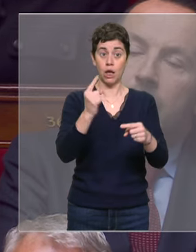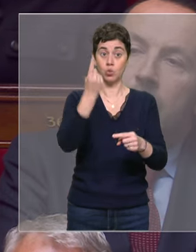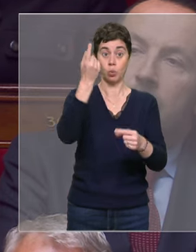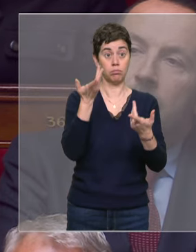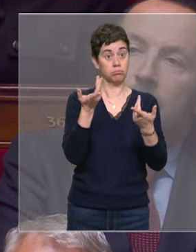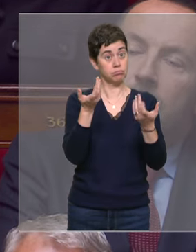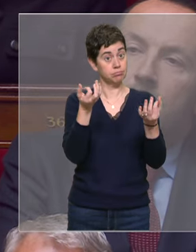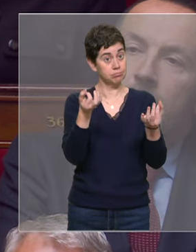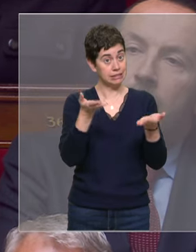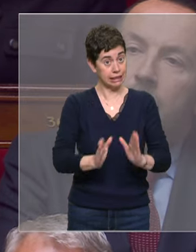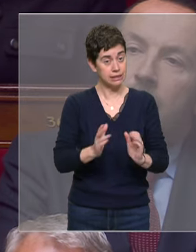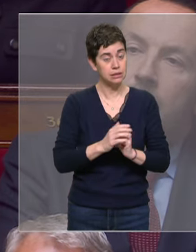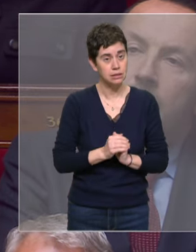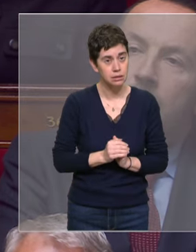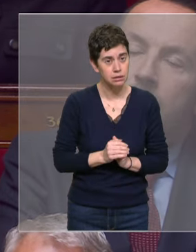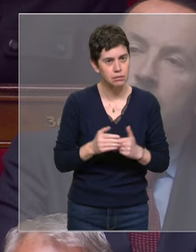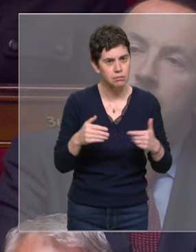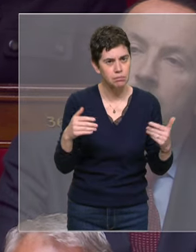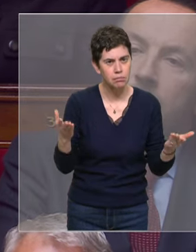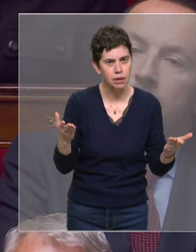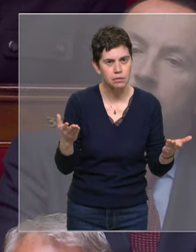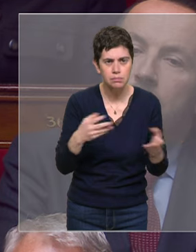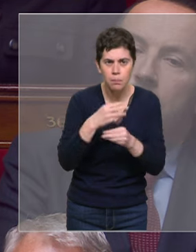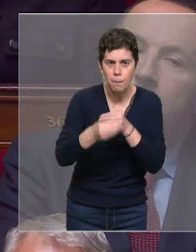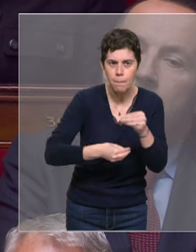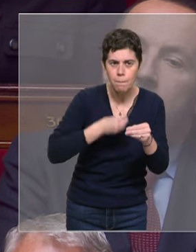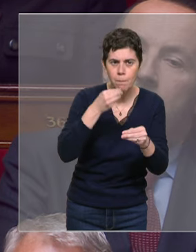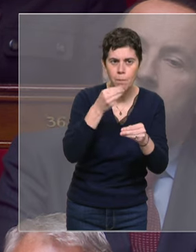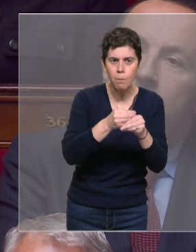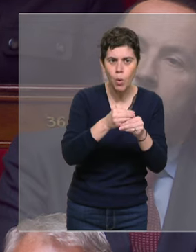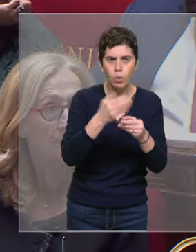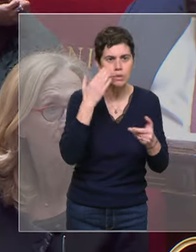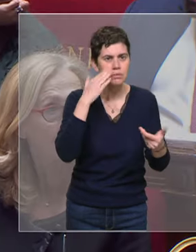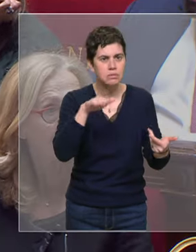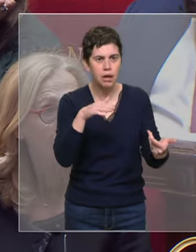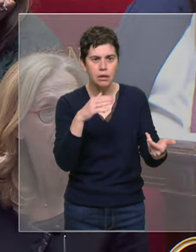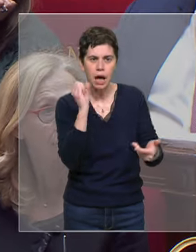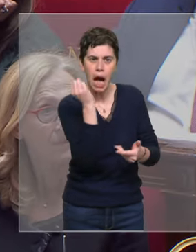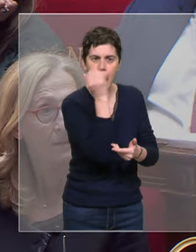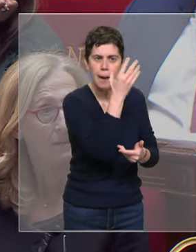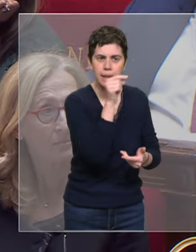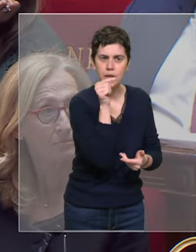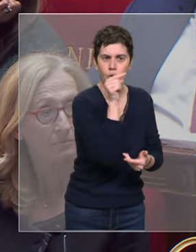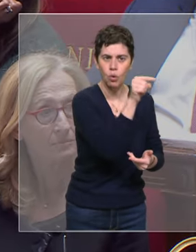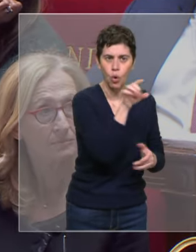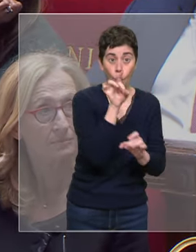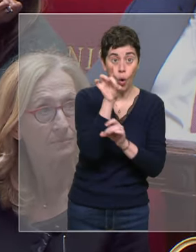monde, alors que le seul empire mondial existant, les États-Unis, s'y refuse ?